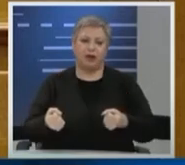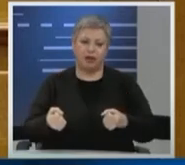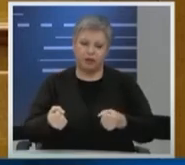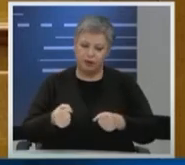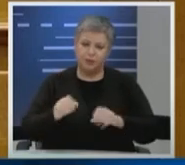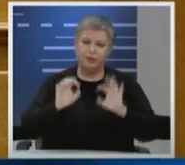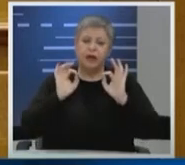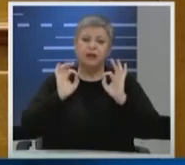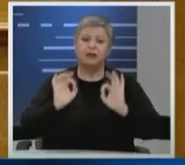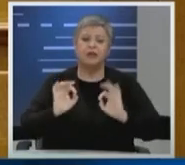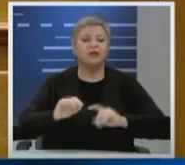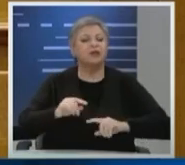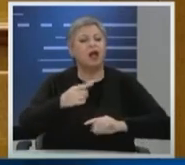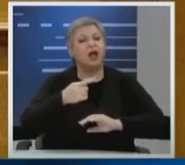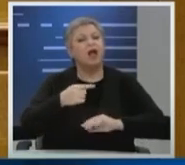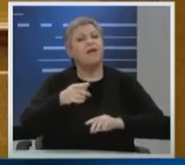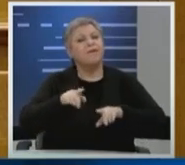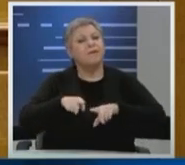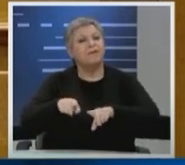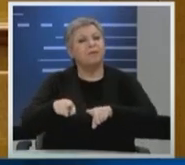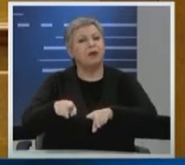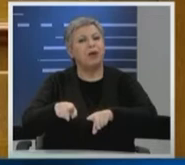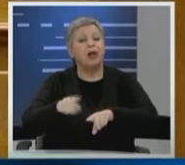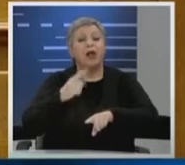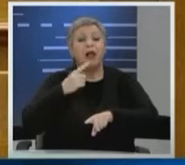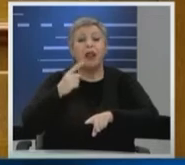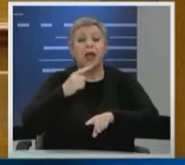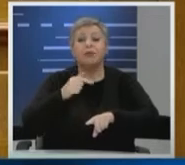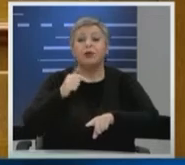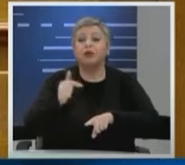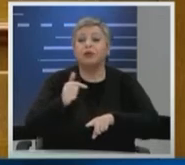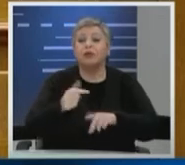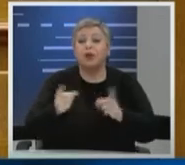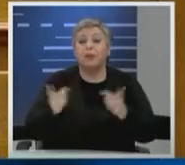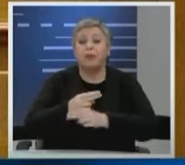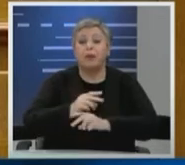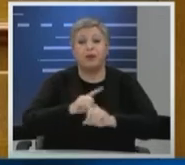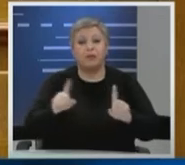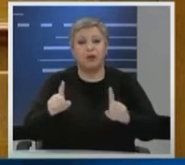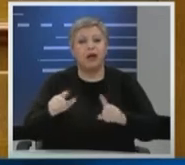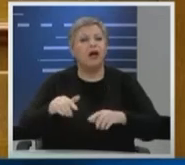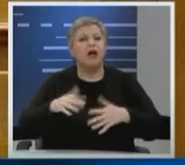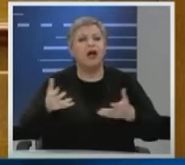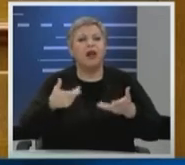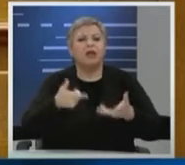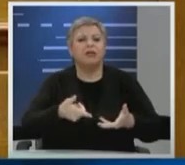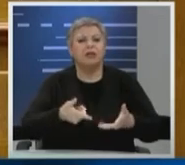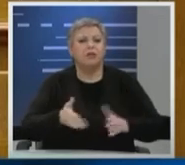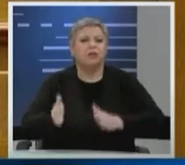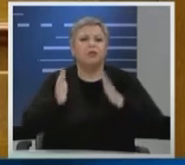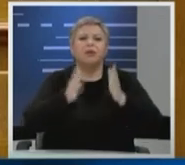αυτή η απώλεια. Την ίδια στιγμή, στο όνομα της μη περικοπής, η κυβέρνηση προχωρά στην κατάρρευση μιας